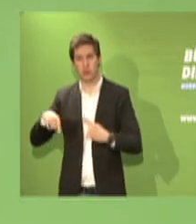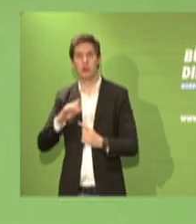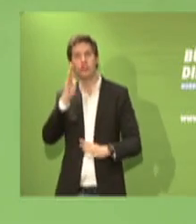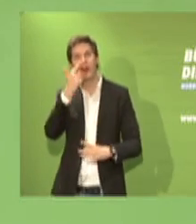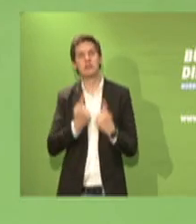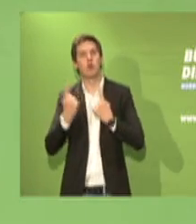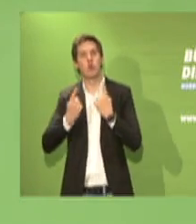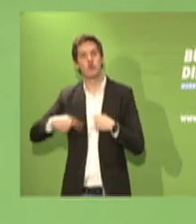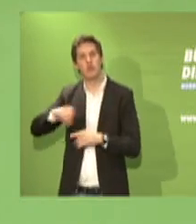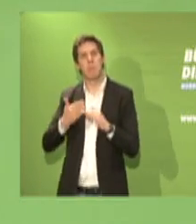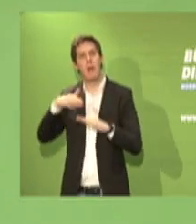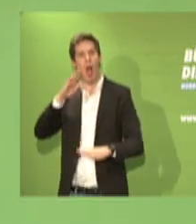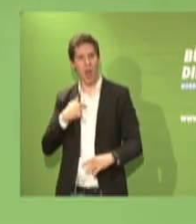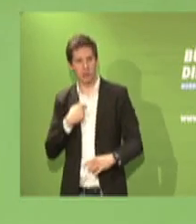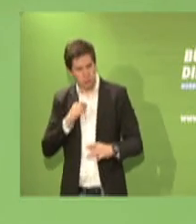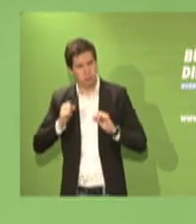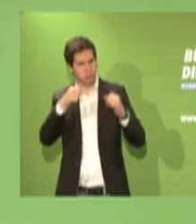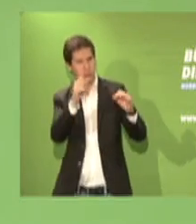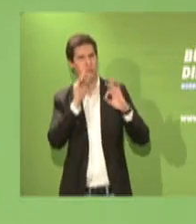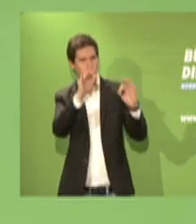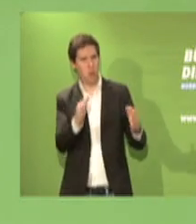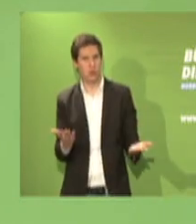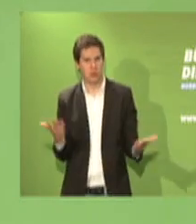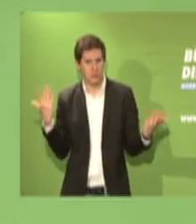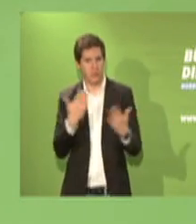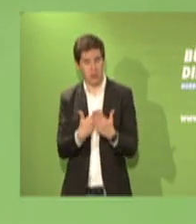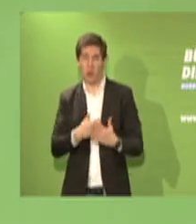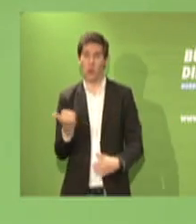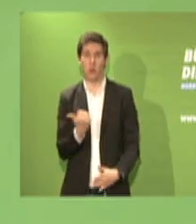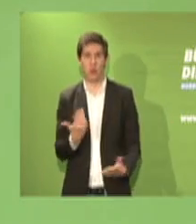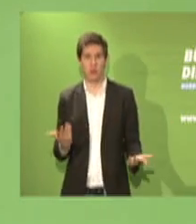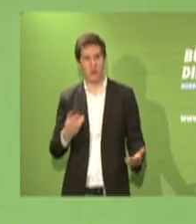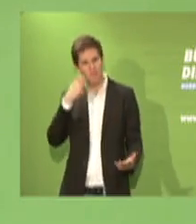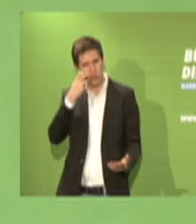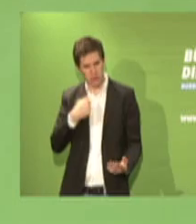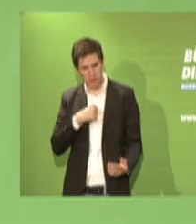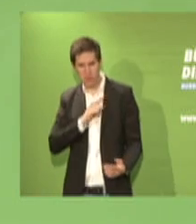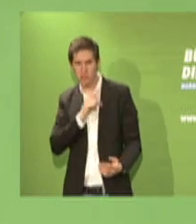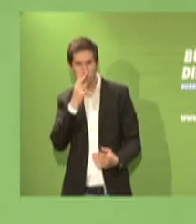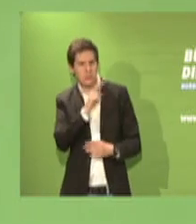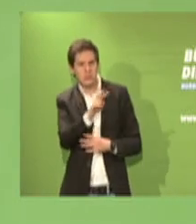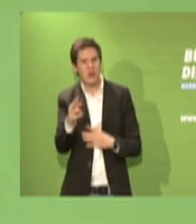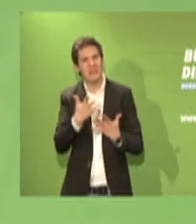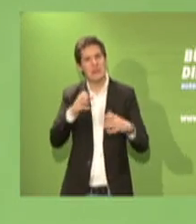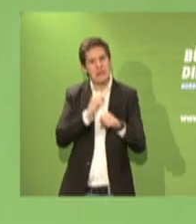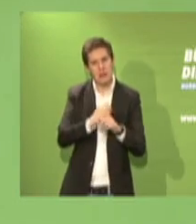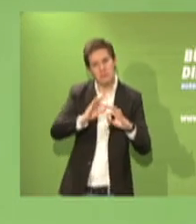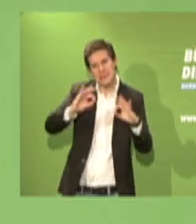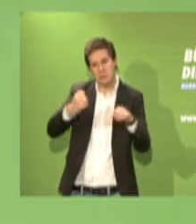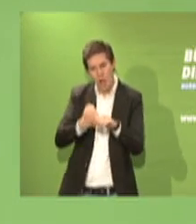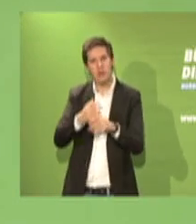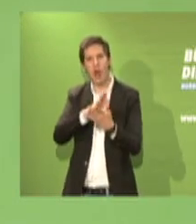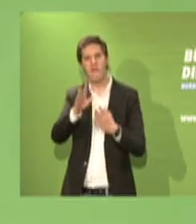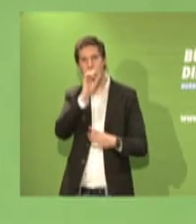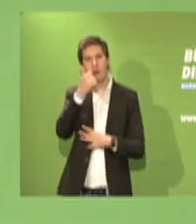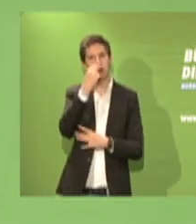Mehrheit hier im Kreis, das ist wirklich vorbildlich. Also wenn man sozusagen aus dem Land mal gucken will, was man vor Ort machen kann, guckt auf den Rhein-Sieg-Kreis. Hier ist